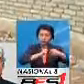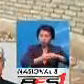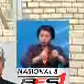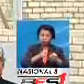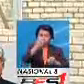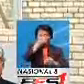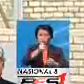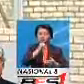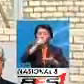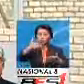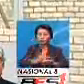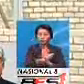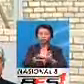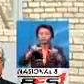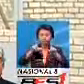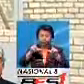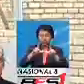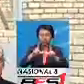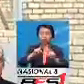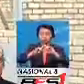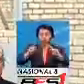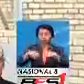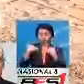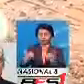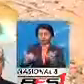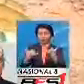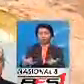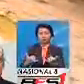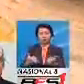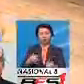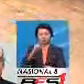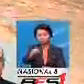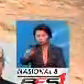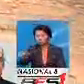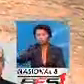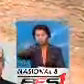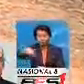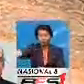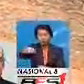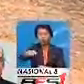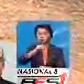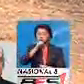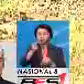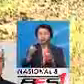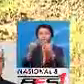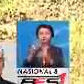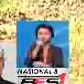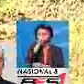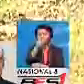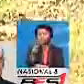tidak memperbaharui permit mereka. Ya. Tetapi sekarang ini mereka-mereka yang sebegitu adalah tidak begitu ramai